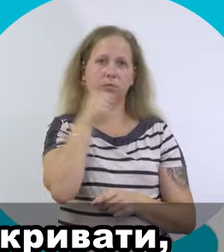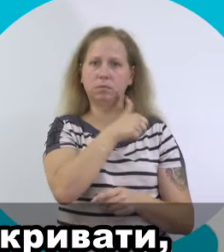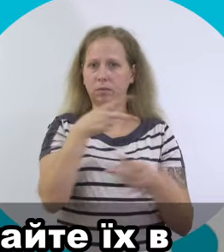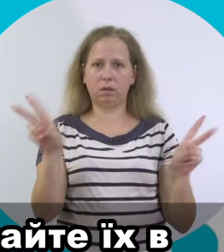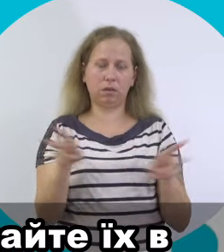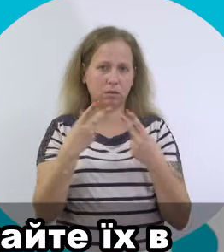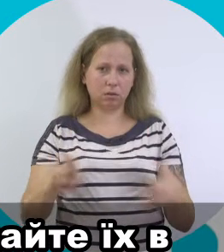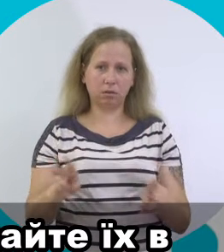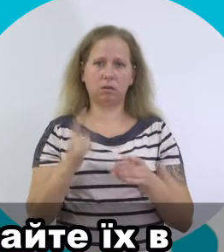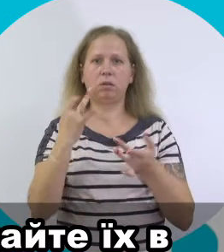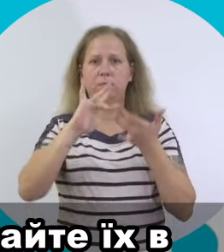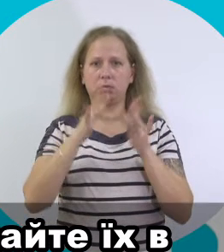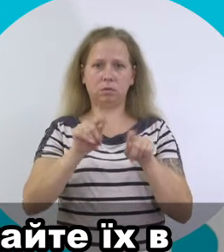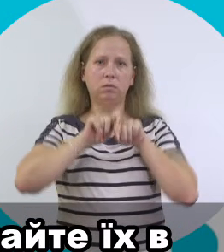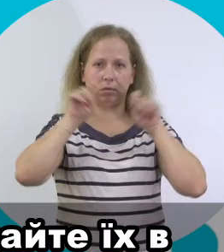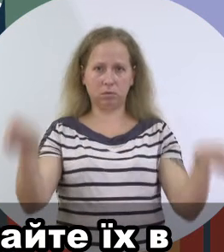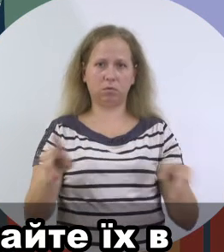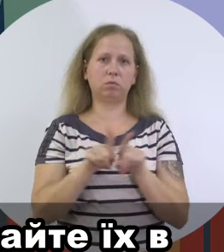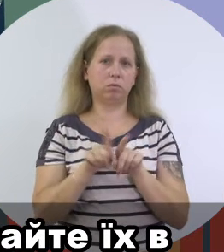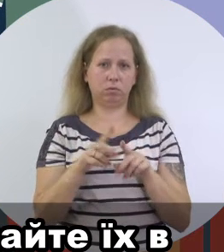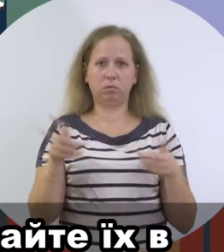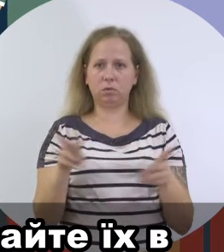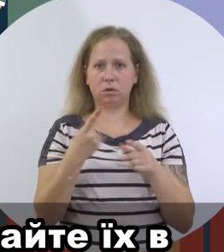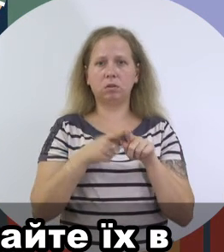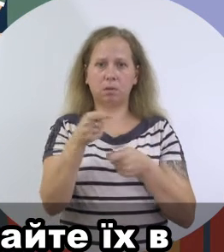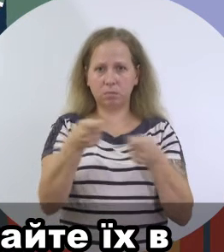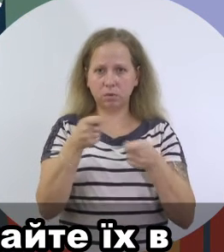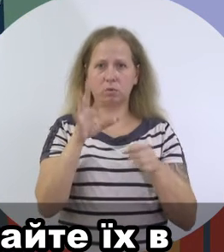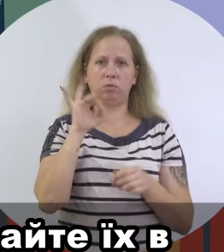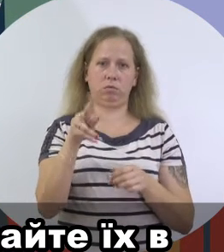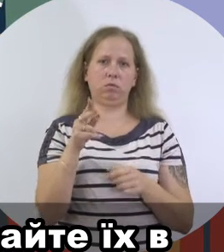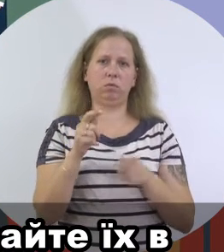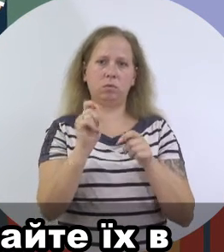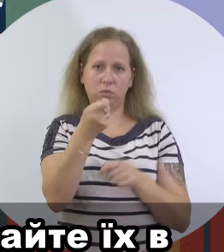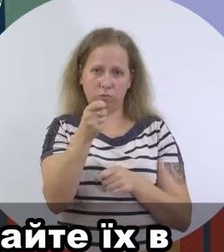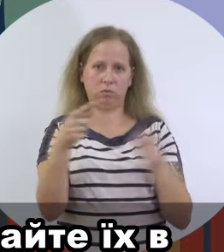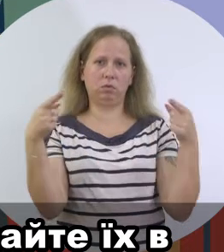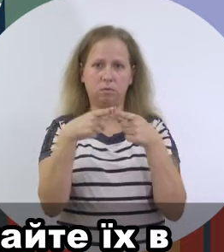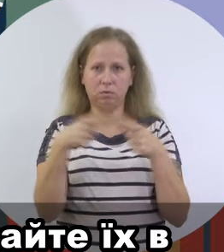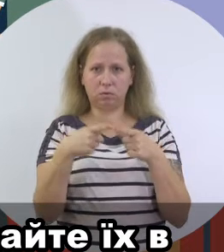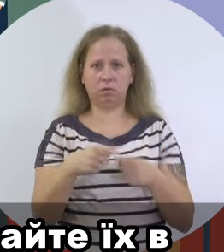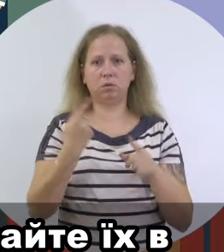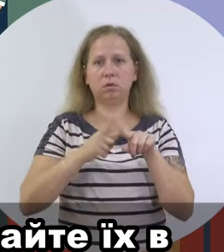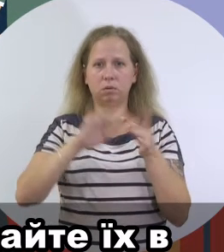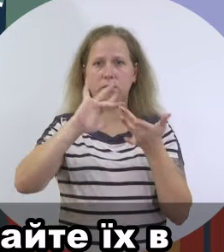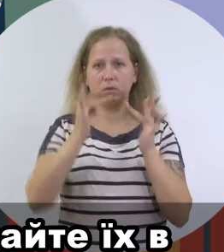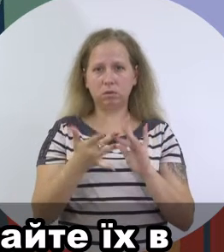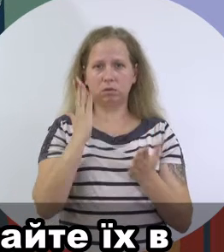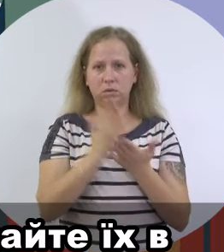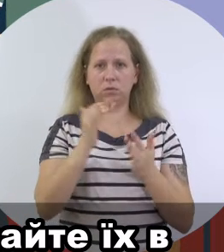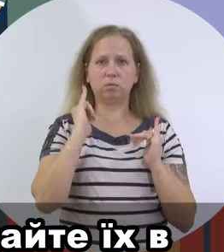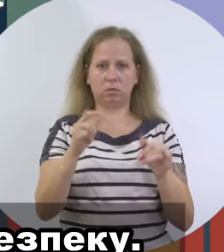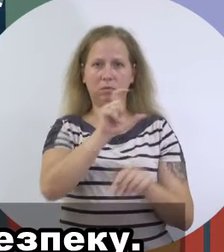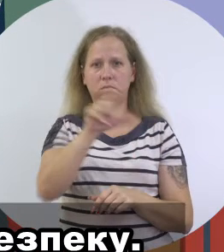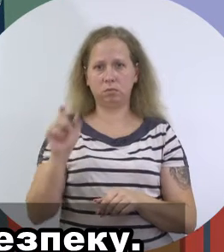незнакомцев никому не сообщайте свой логин с паролем и не выкладывайте их в интернет отнеситесь к ним так же бережно как и ключам от